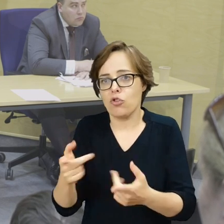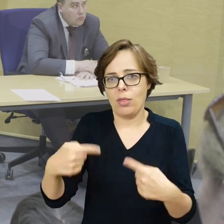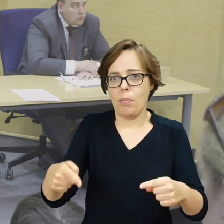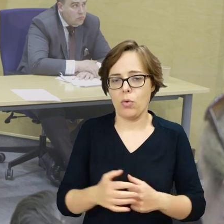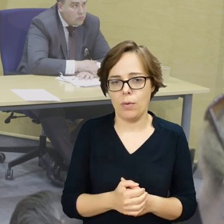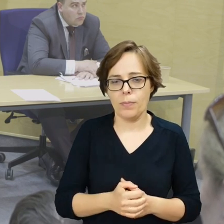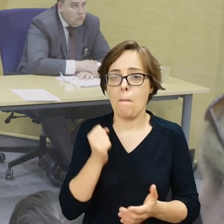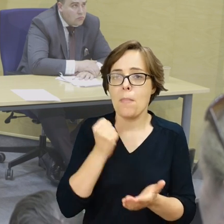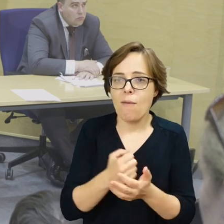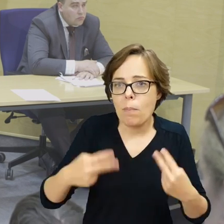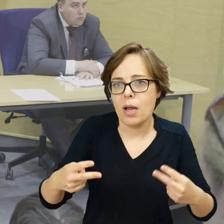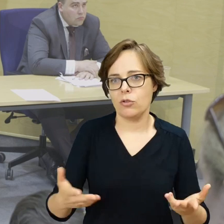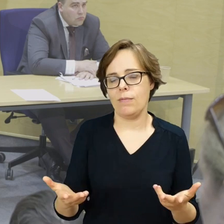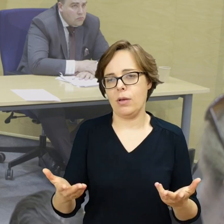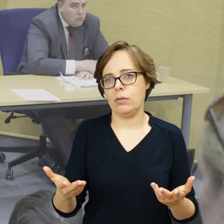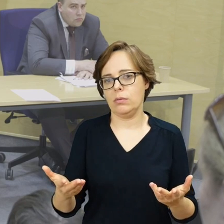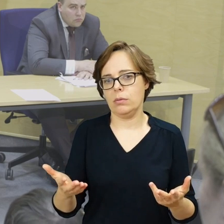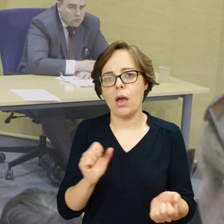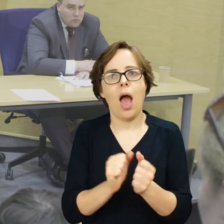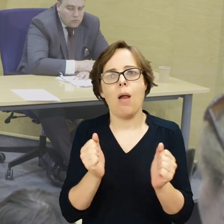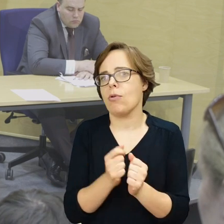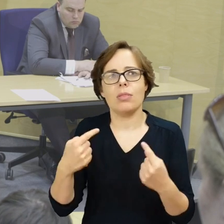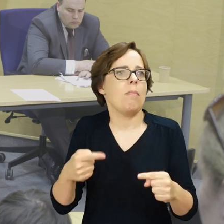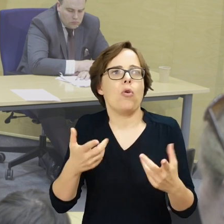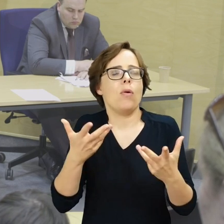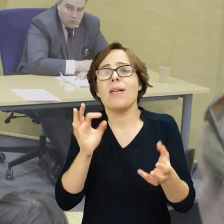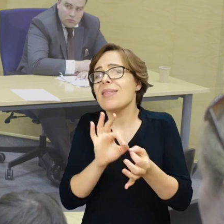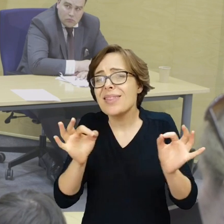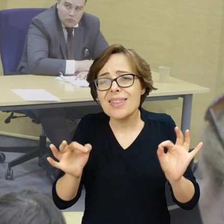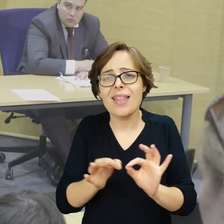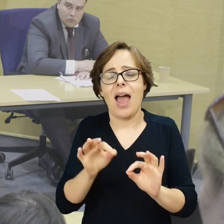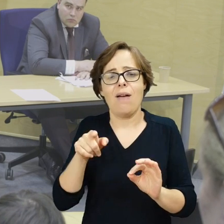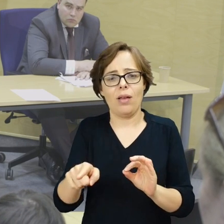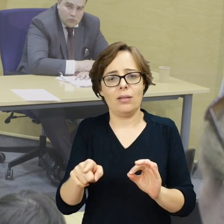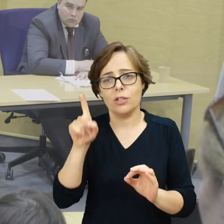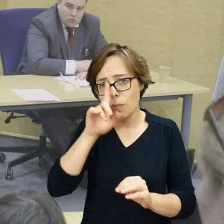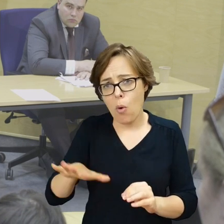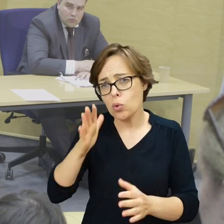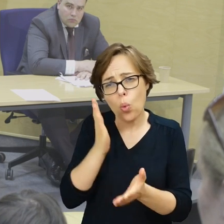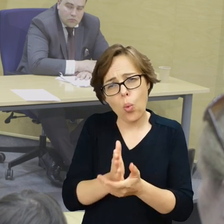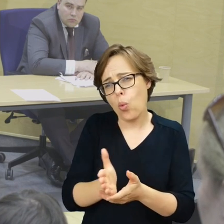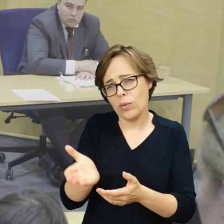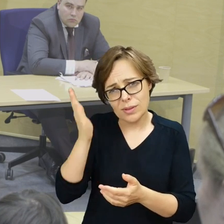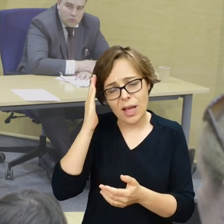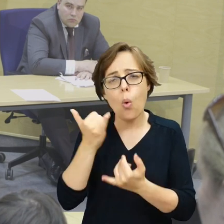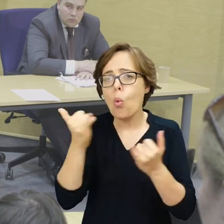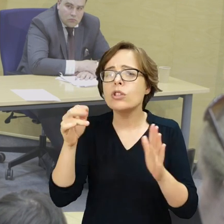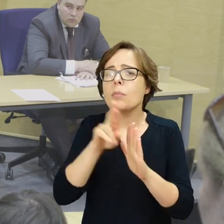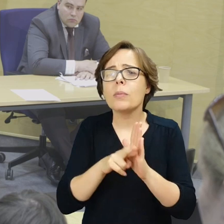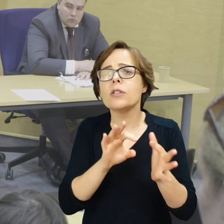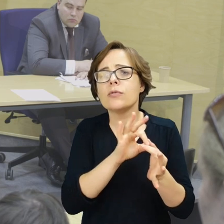prawa prasowego, czy nie przeanalizowanych, znanych doskonale przez stronę społeczną, rozrzuconych przepisów dotyczących